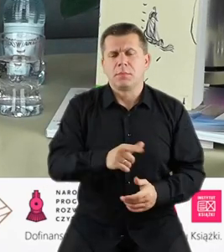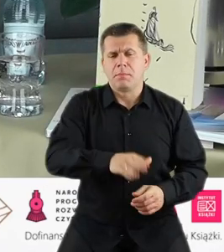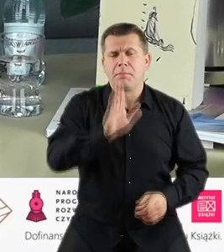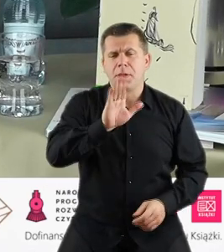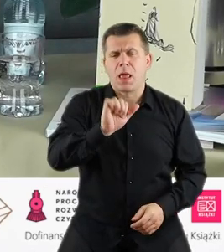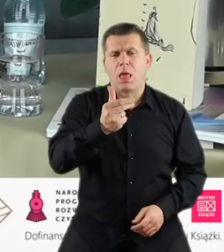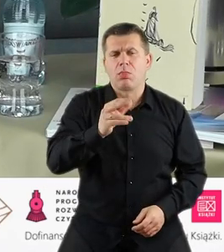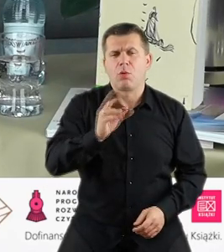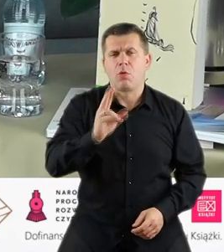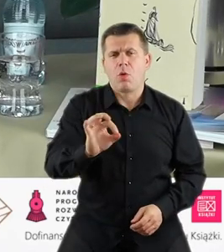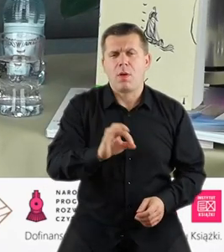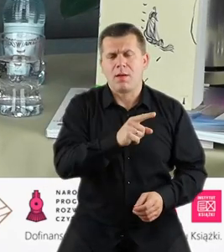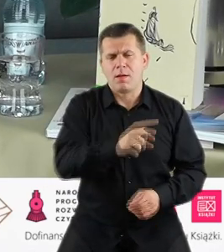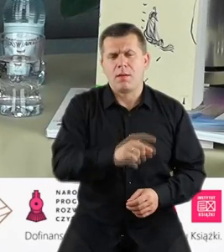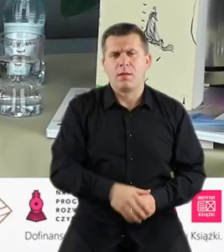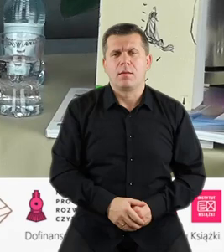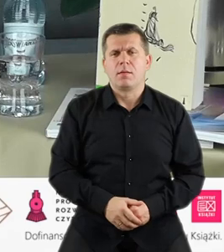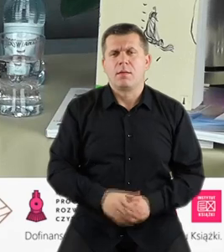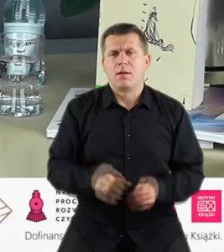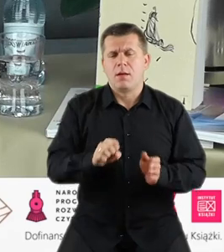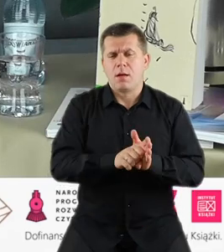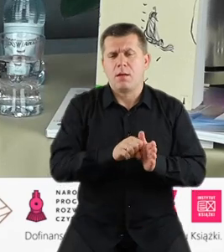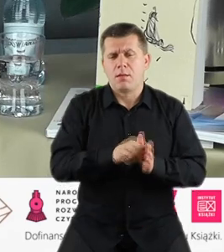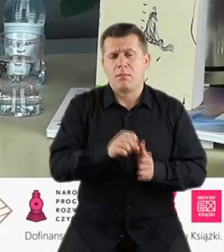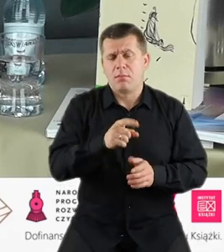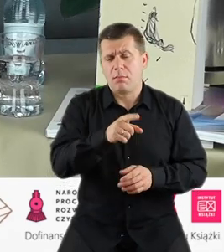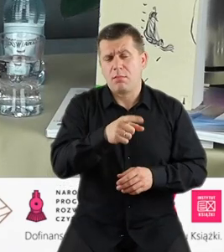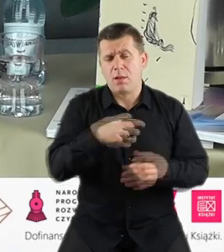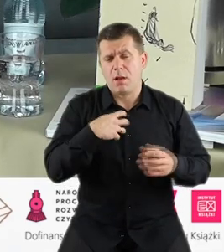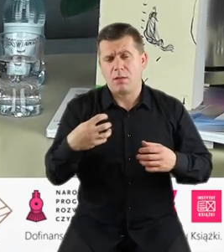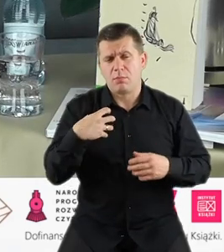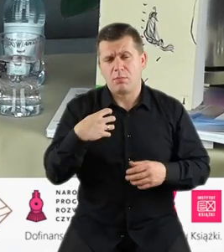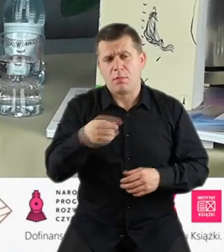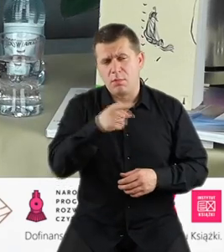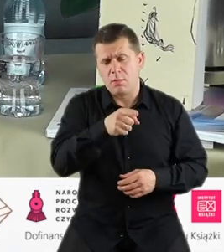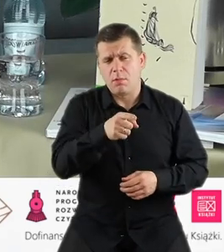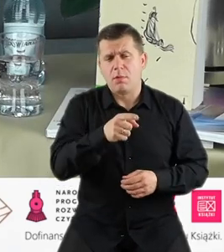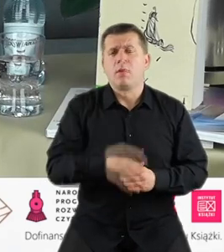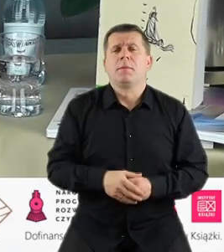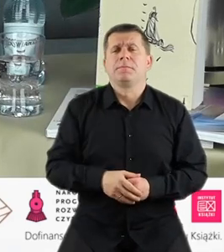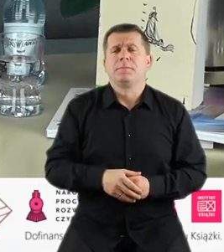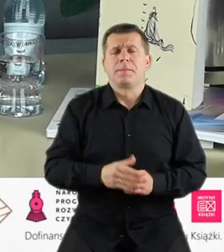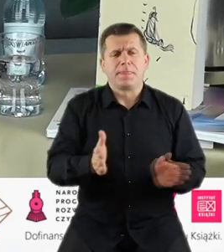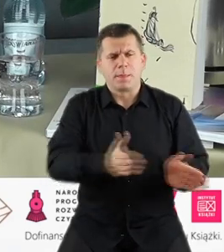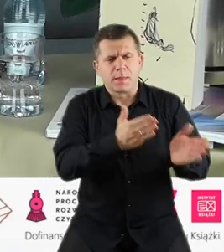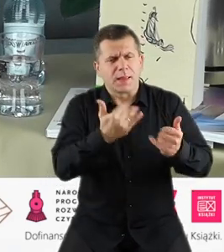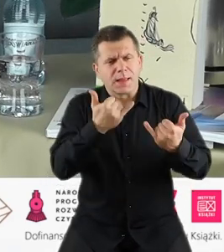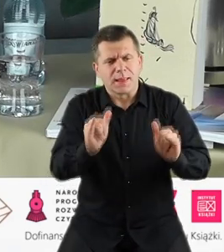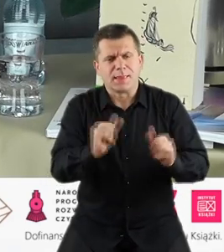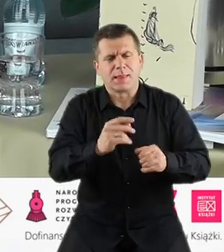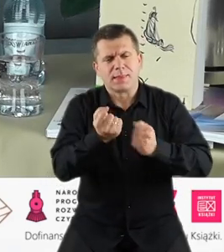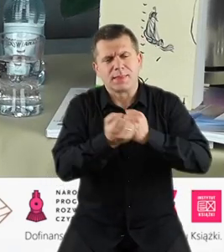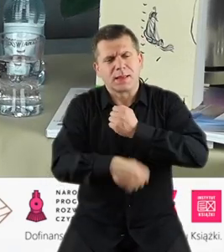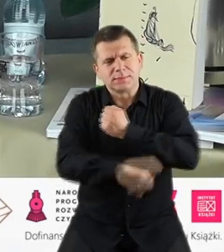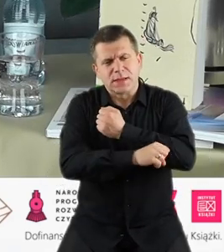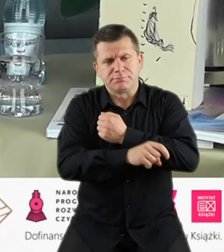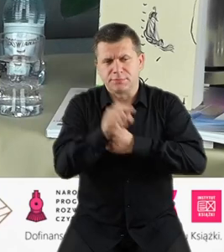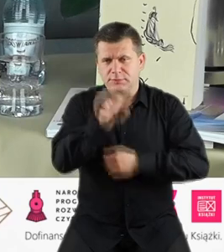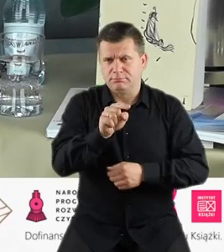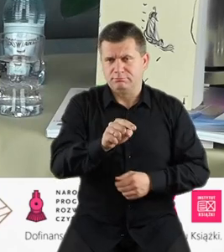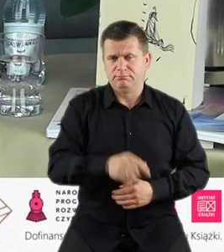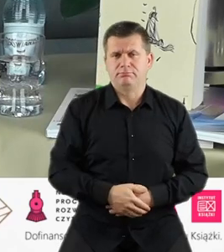Andreasa Bianco, ale jego alter ego, jego kolejnymi wcieleniami, czy